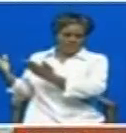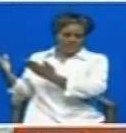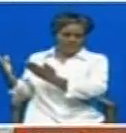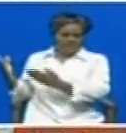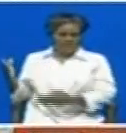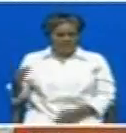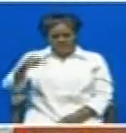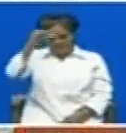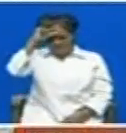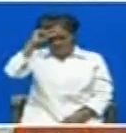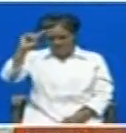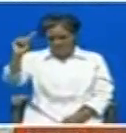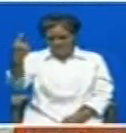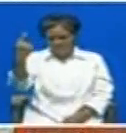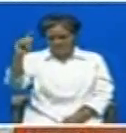magangaoan